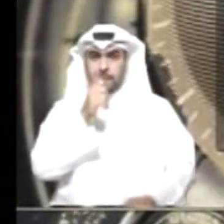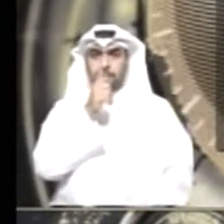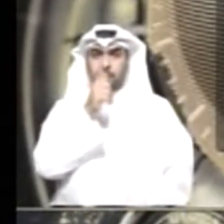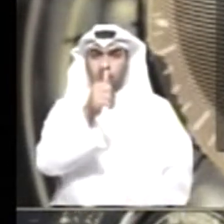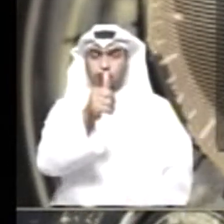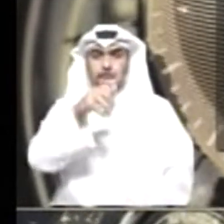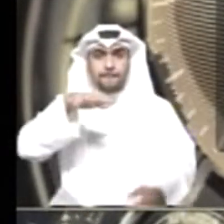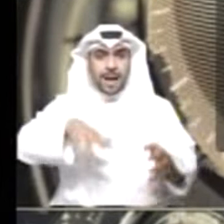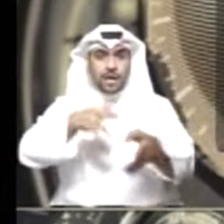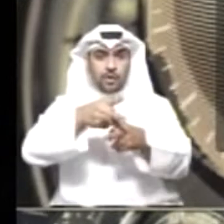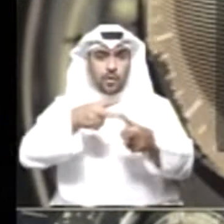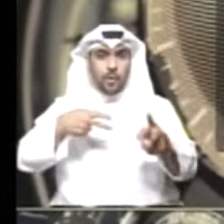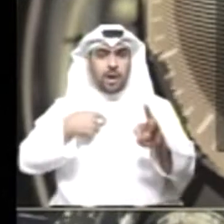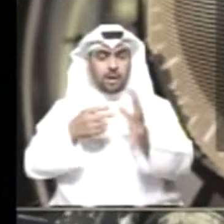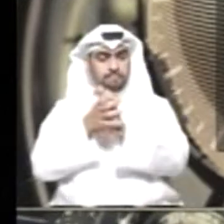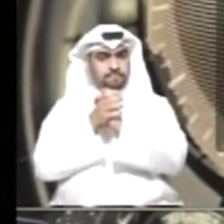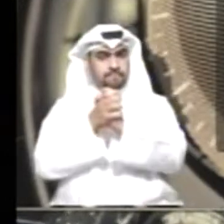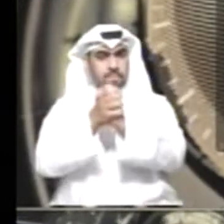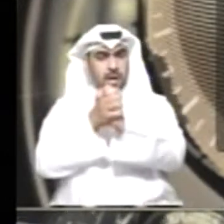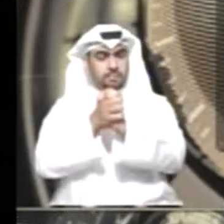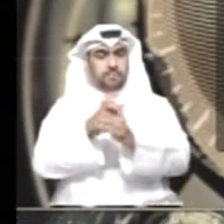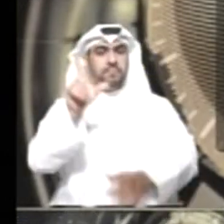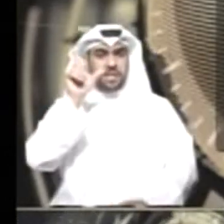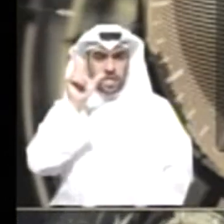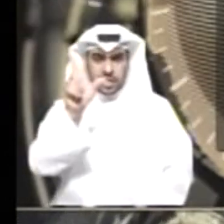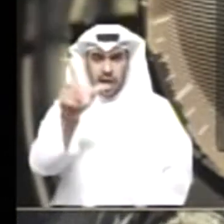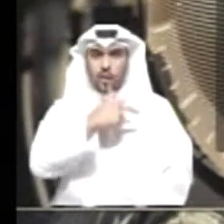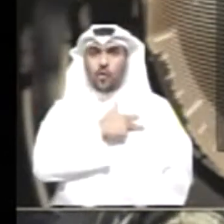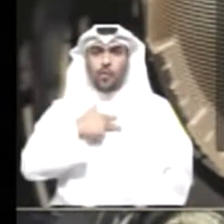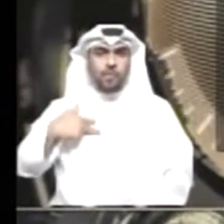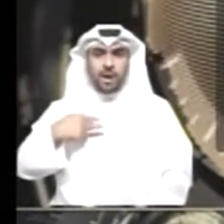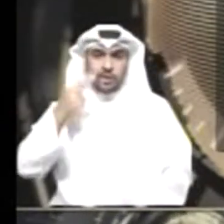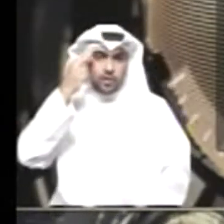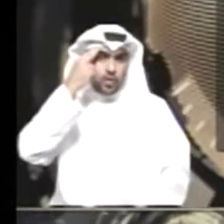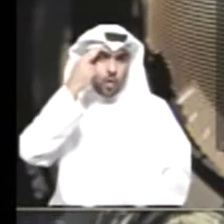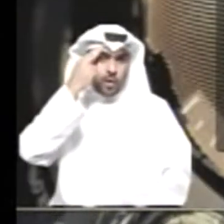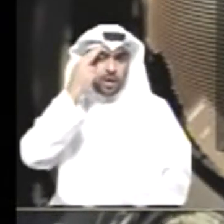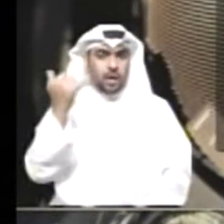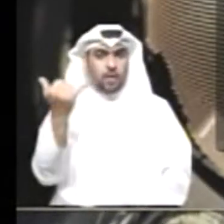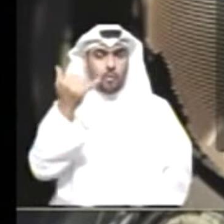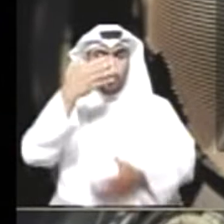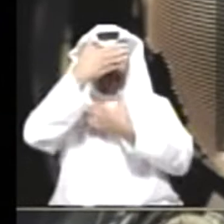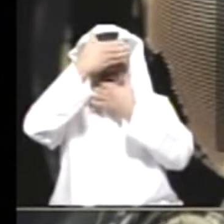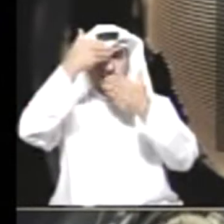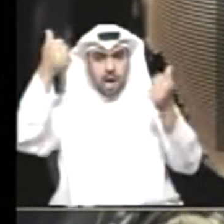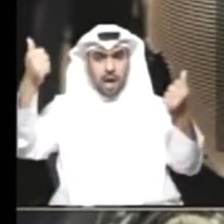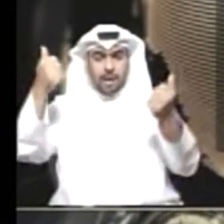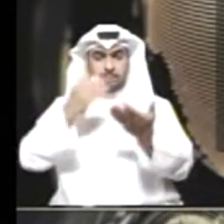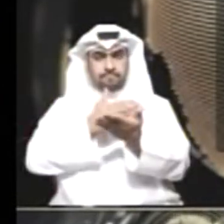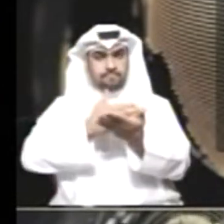السعودية الشقيقة وتأييدها لكل ما تتخذه من إجراءات لمواجهة الإرهاب وحفظ